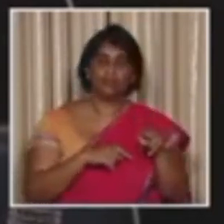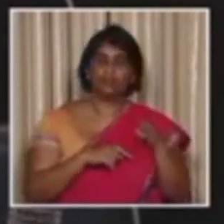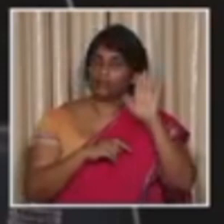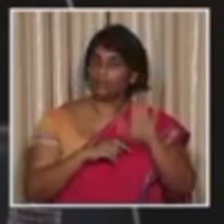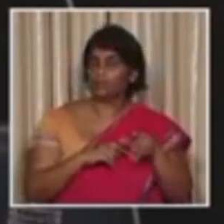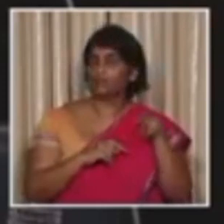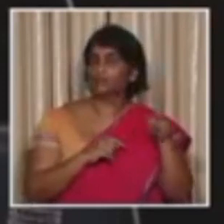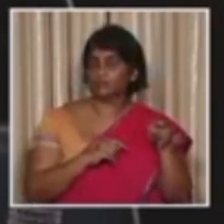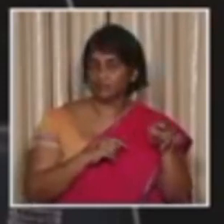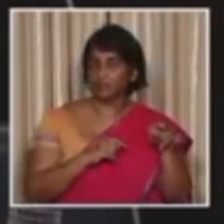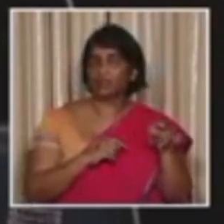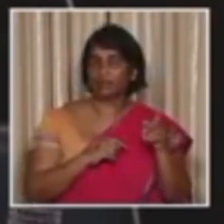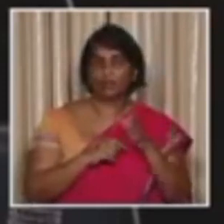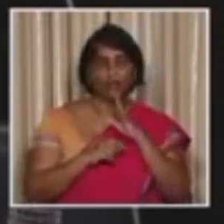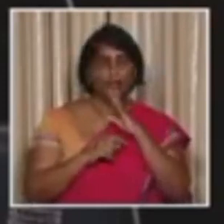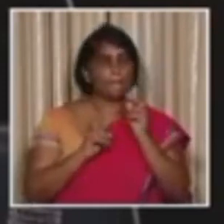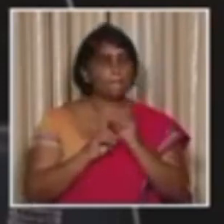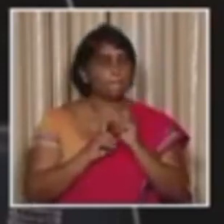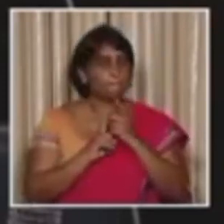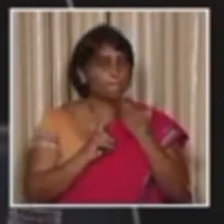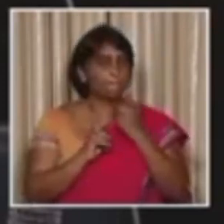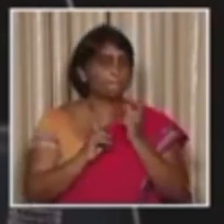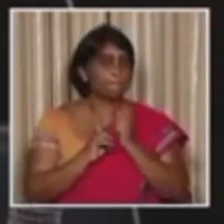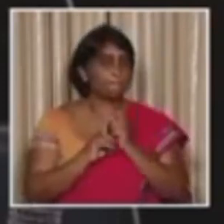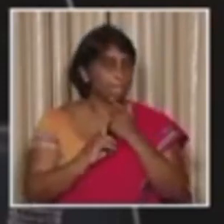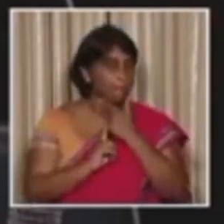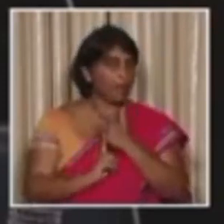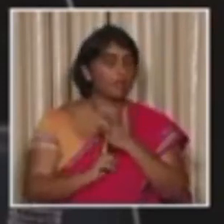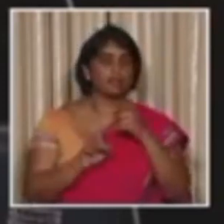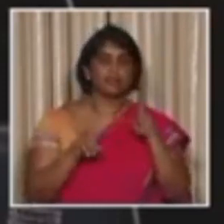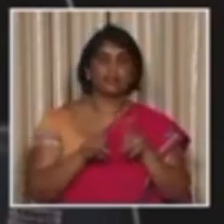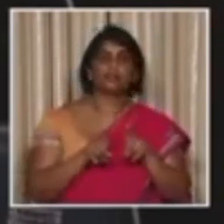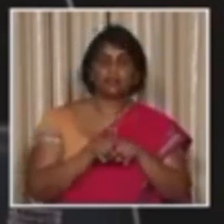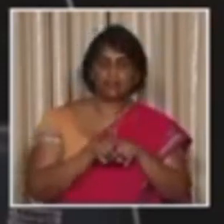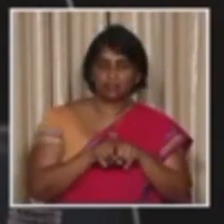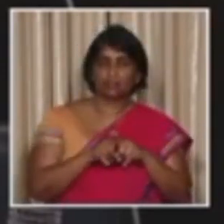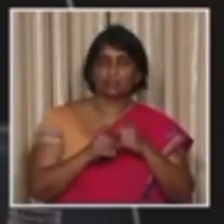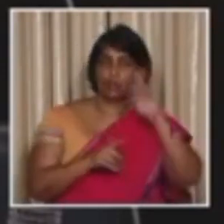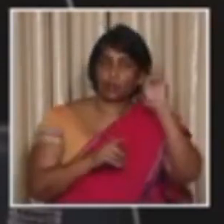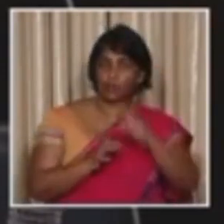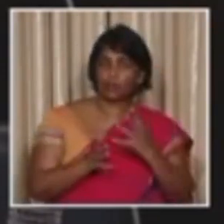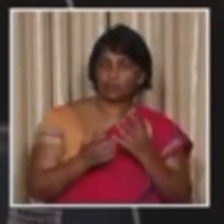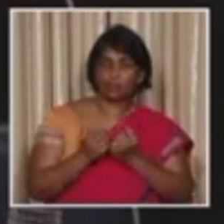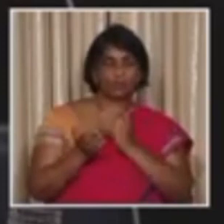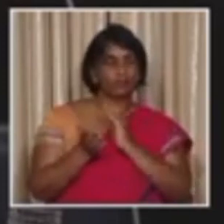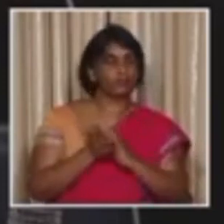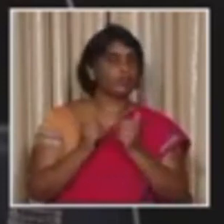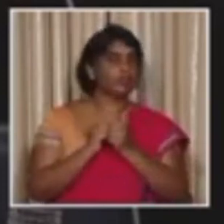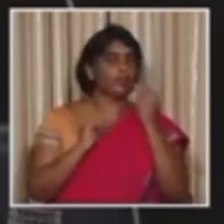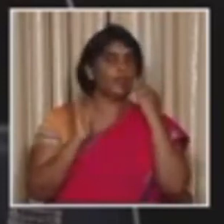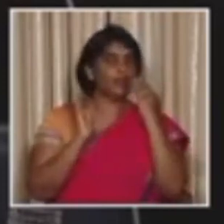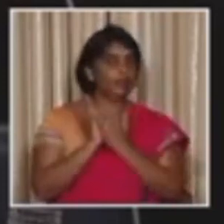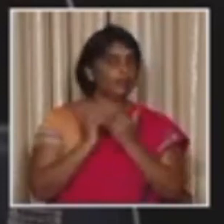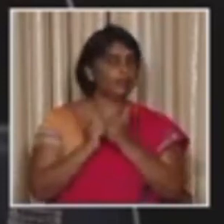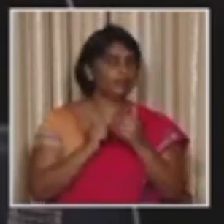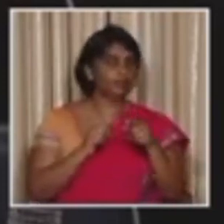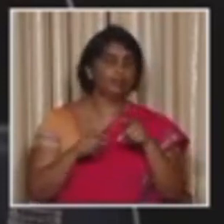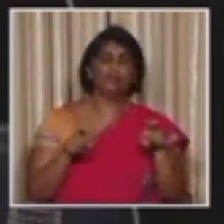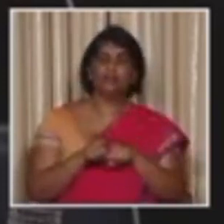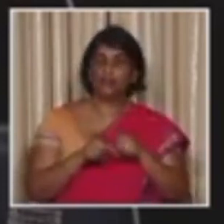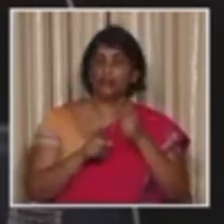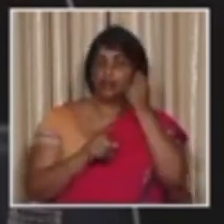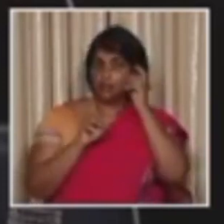கிடைக்கும், நீதிக்கு வெற்றி கிடைக்கும் என்கின்ற நிலைப்பாட்டில் முஸ்லீம்கள் இருக்கிறார்கள். ஆனால் மற்ற